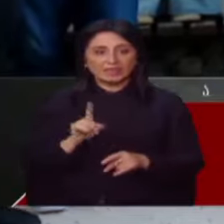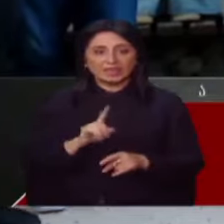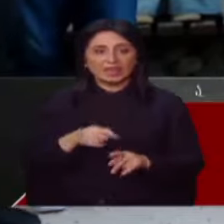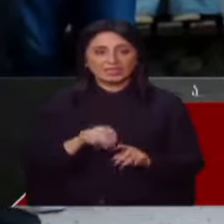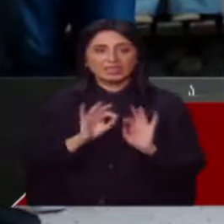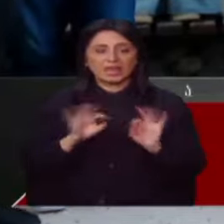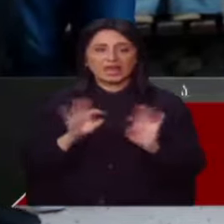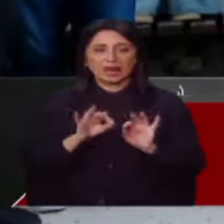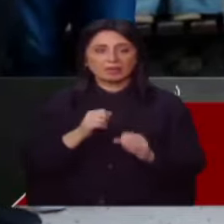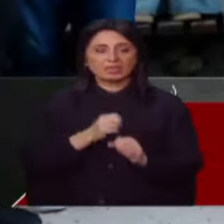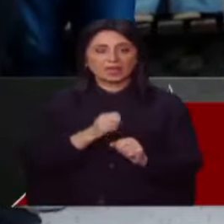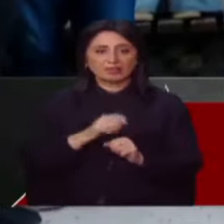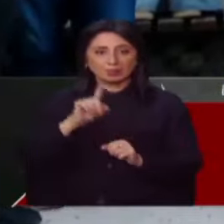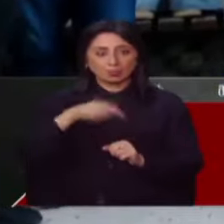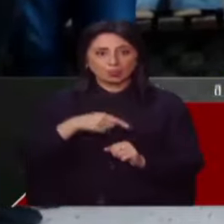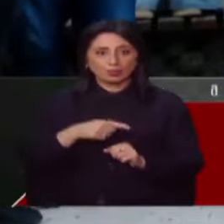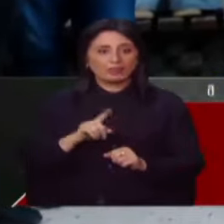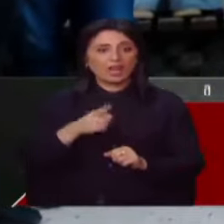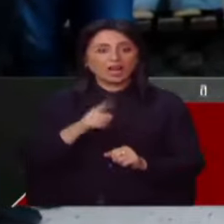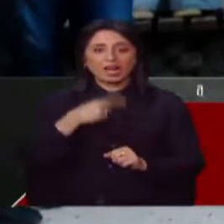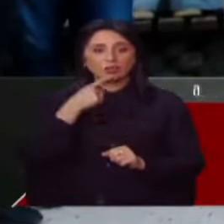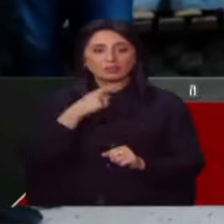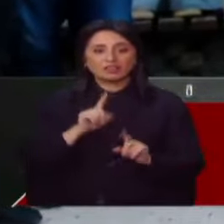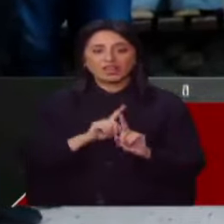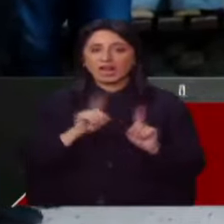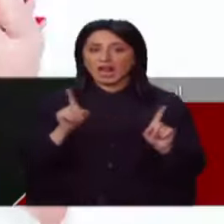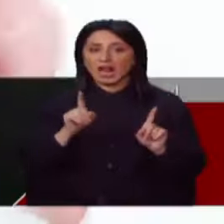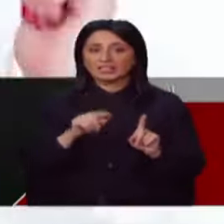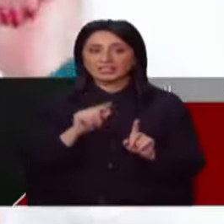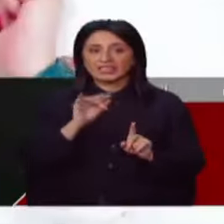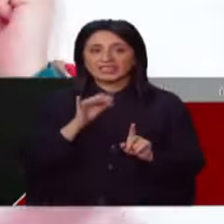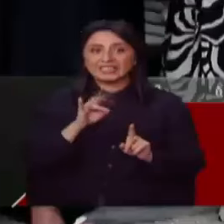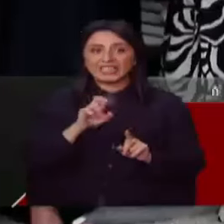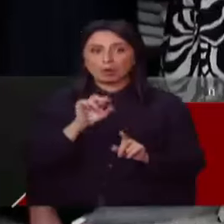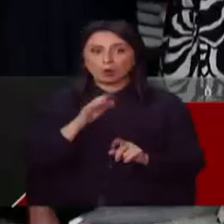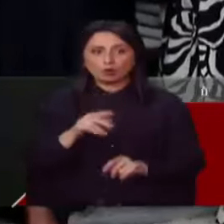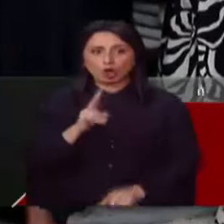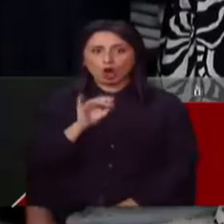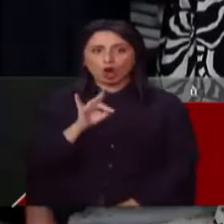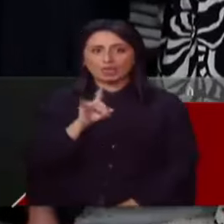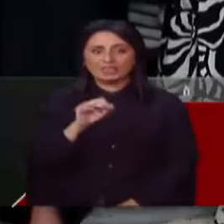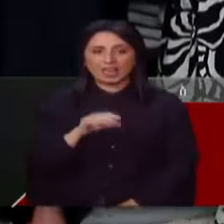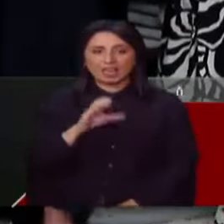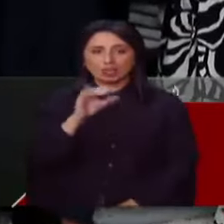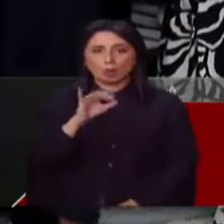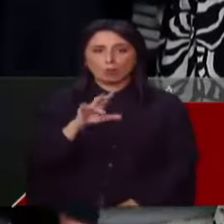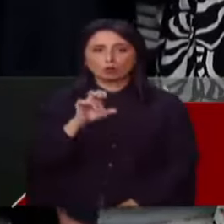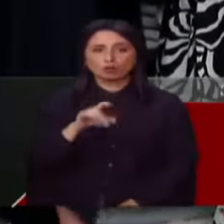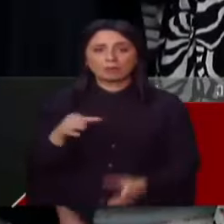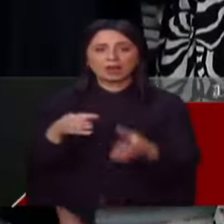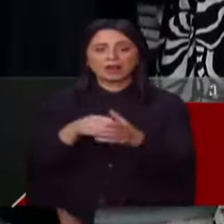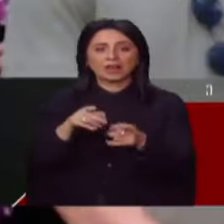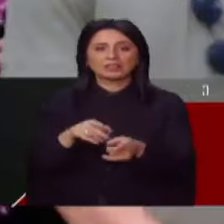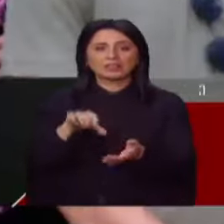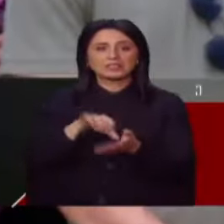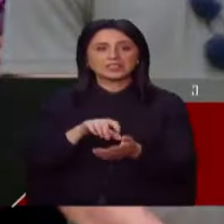რაზეც განმარტებების გაკეთება მოუხდა. რატომ აღნიშნა განსაკუთრებულად თინა ბოკუჩავას, თამარ კორძაიას და სოფო ჯაფარიძის